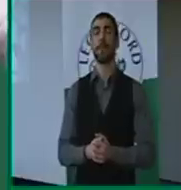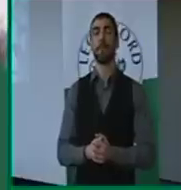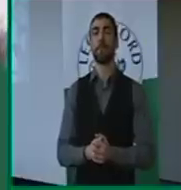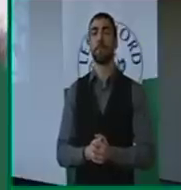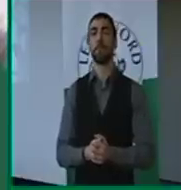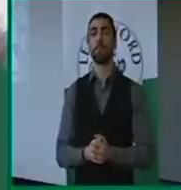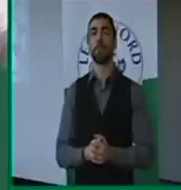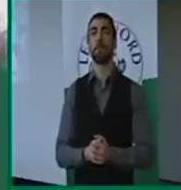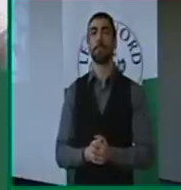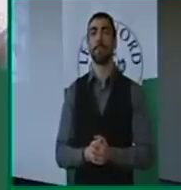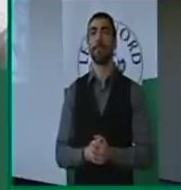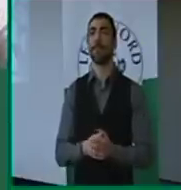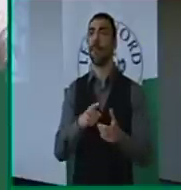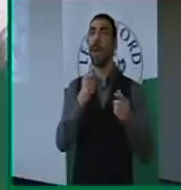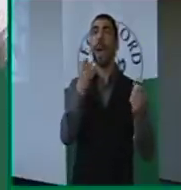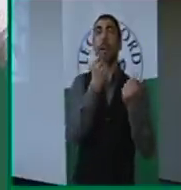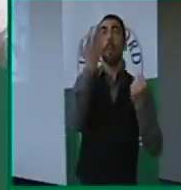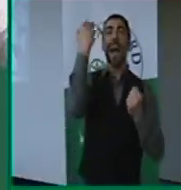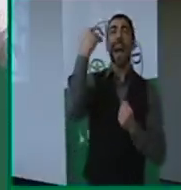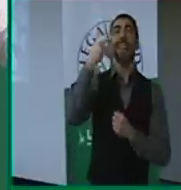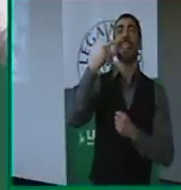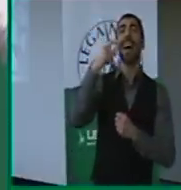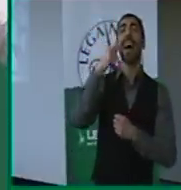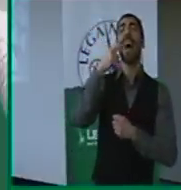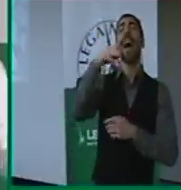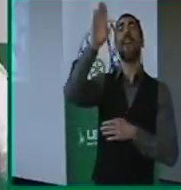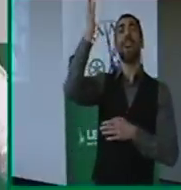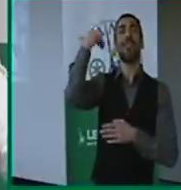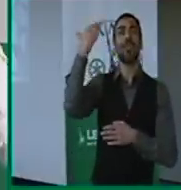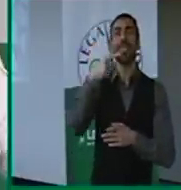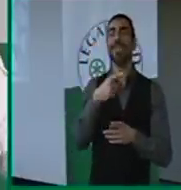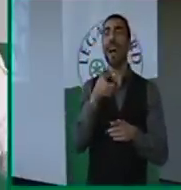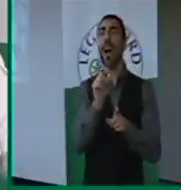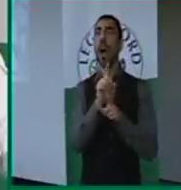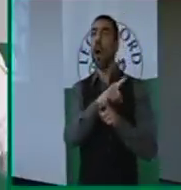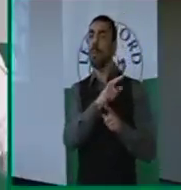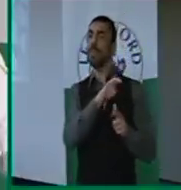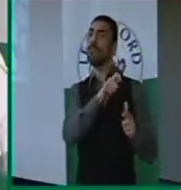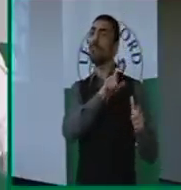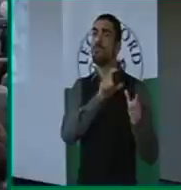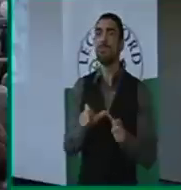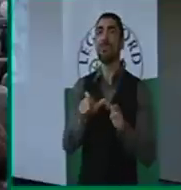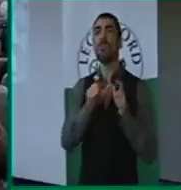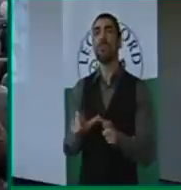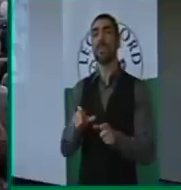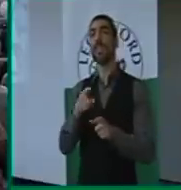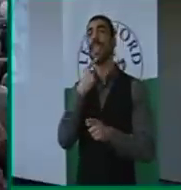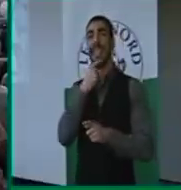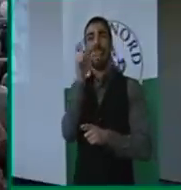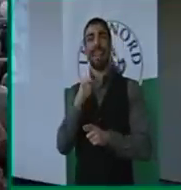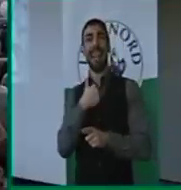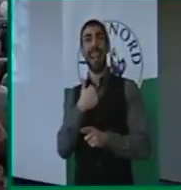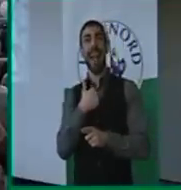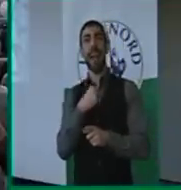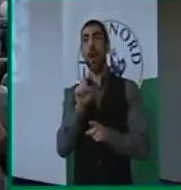neanche neanche la propaganda fascista riusciva a far propinare e a far digerire agli italiani